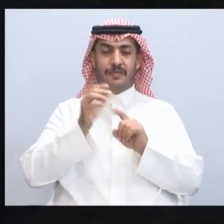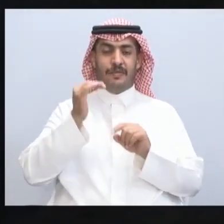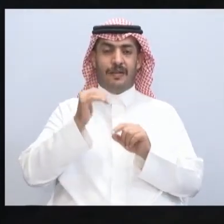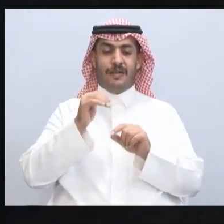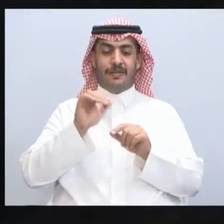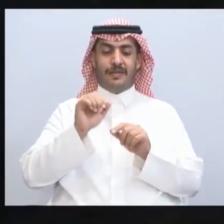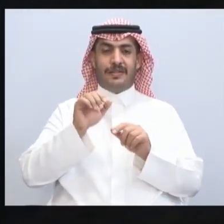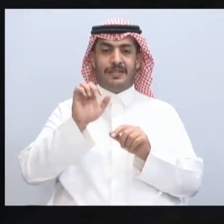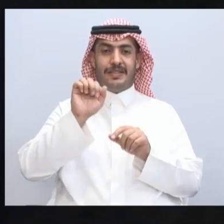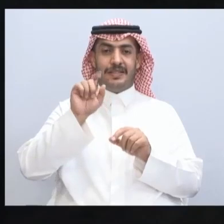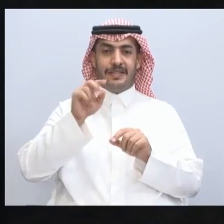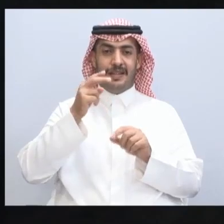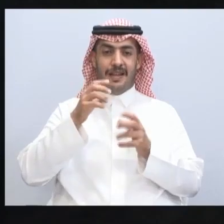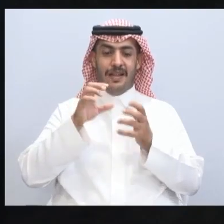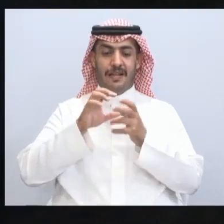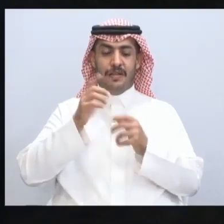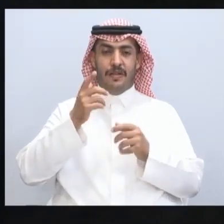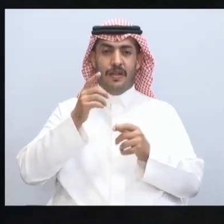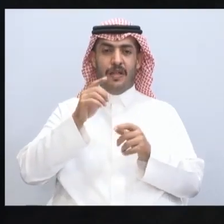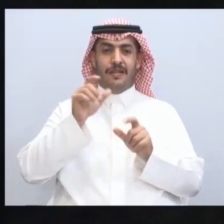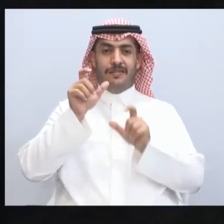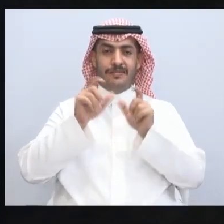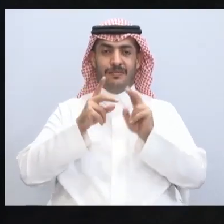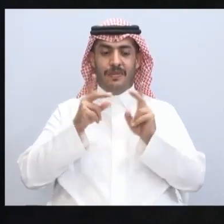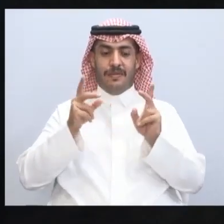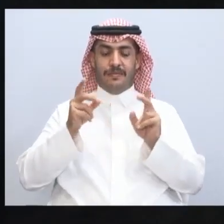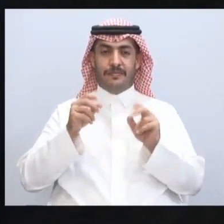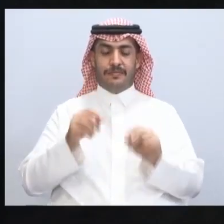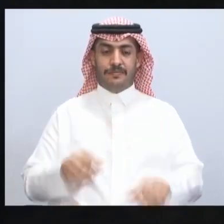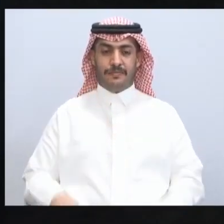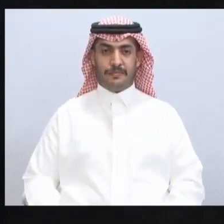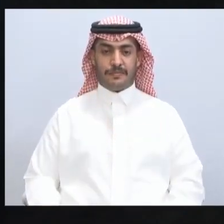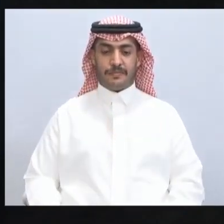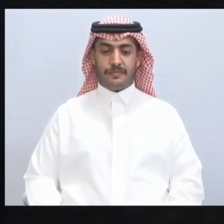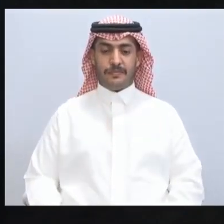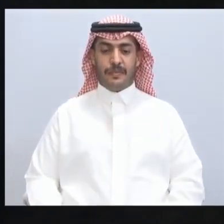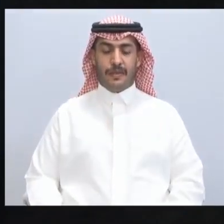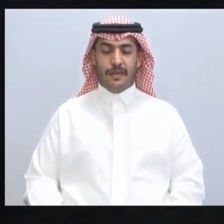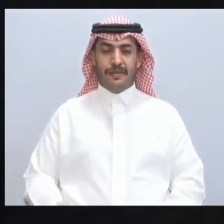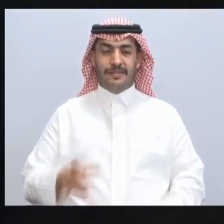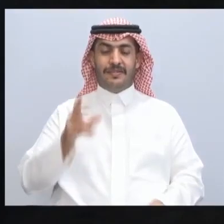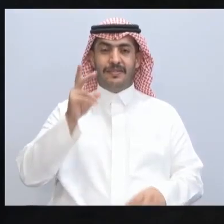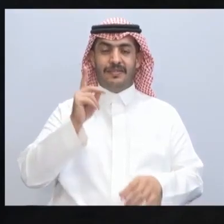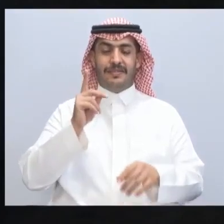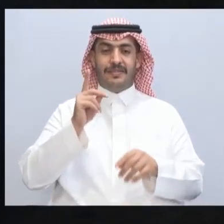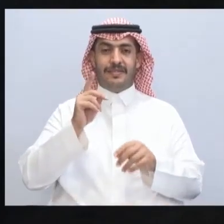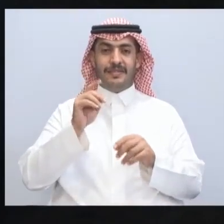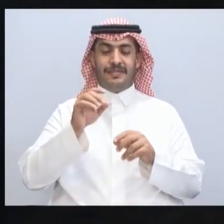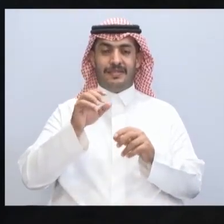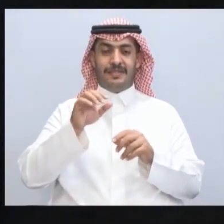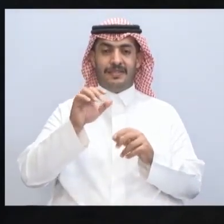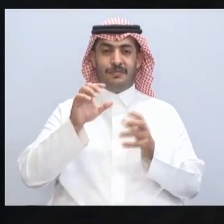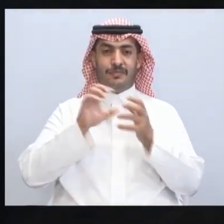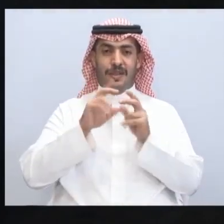وصراع الدور مبدعين بارك الله فيكم تعرفنا ايضا على صراع الاهداف ينقسم